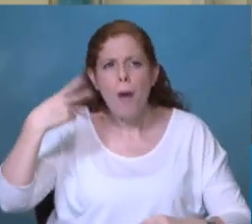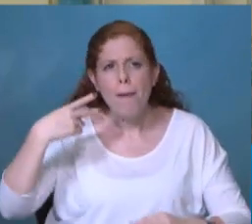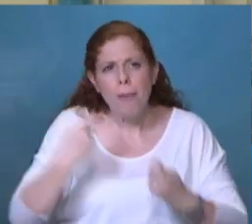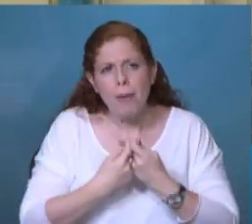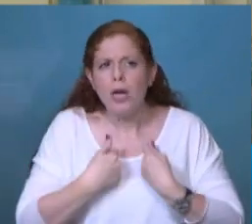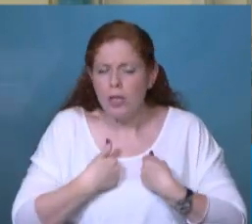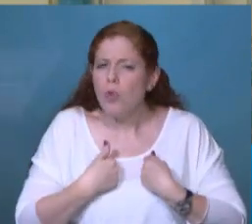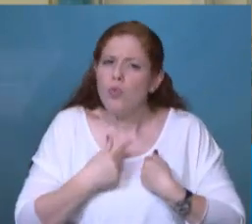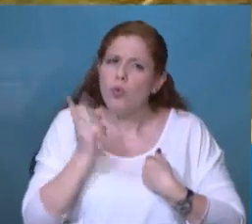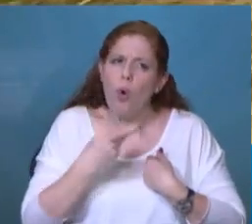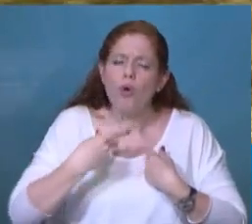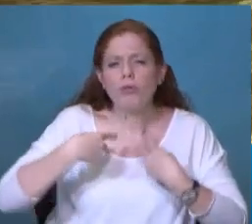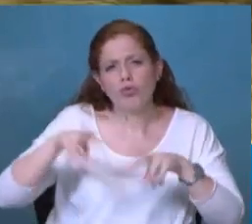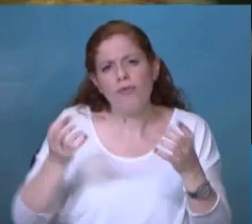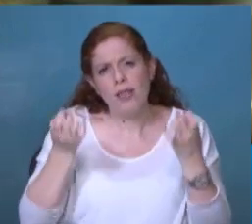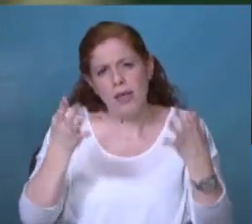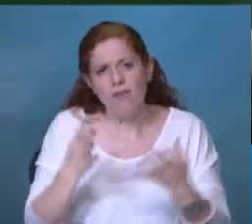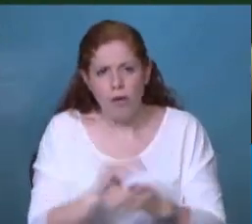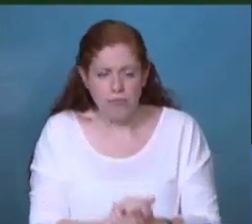יכול לשוב לטבע.